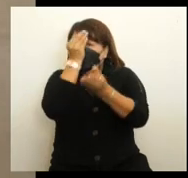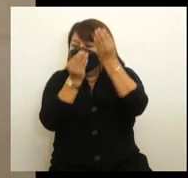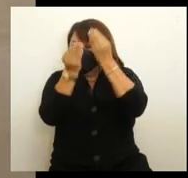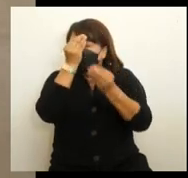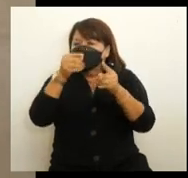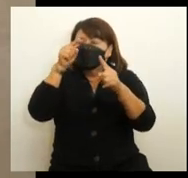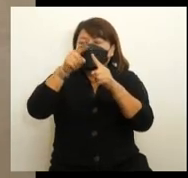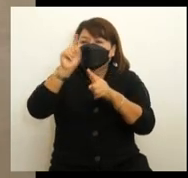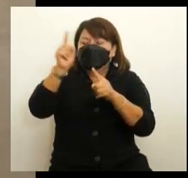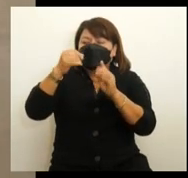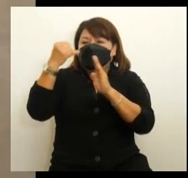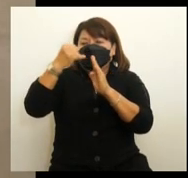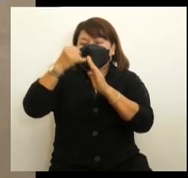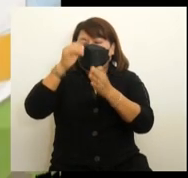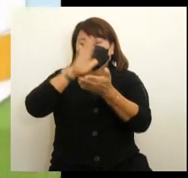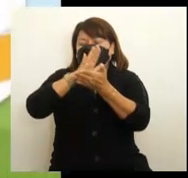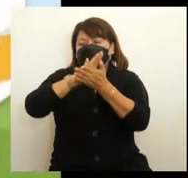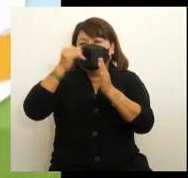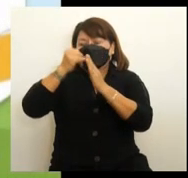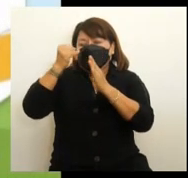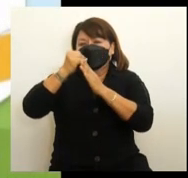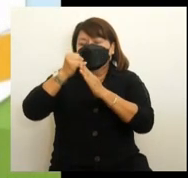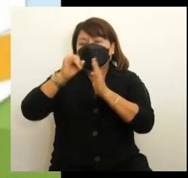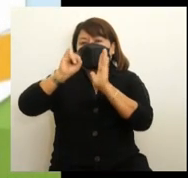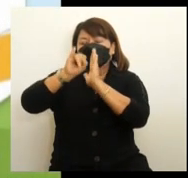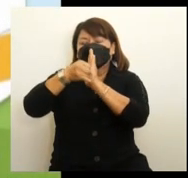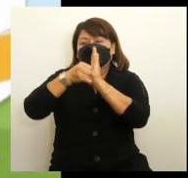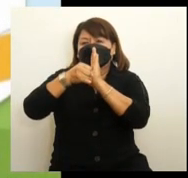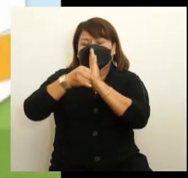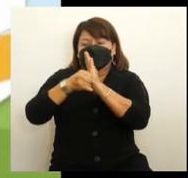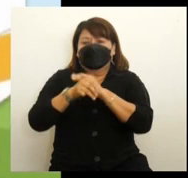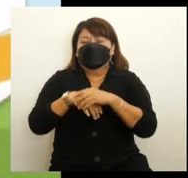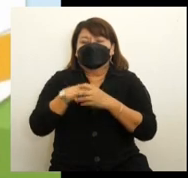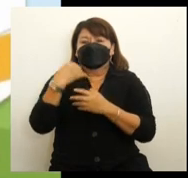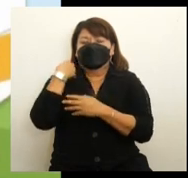ดจังหวัดจันทบุรีระหว่างวันที่